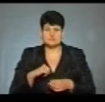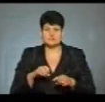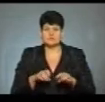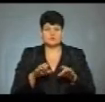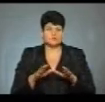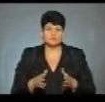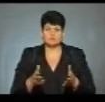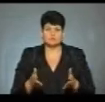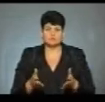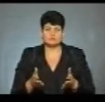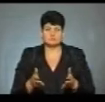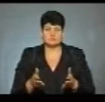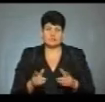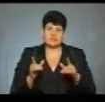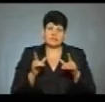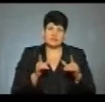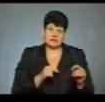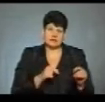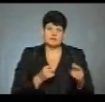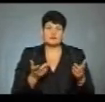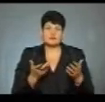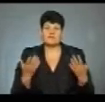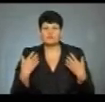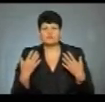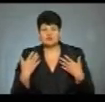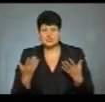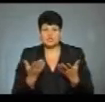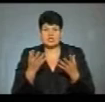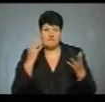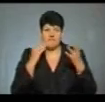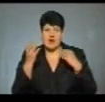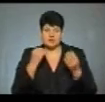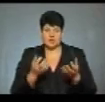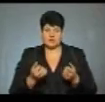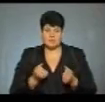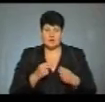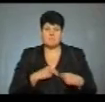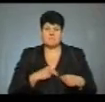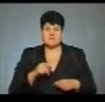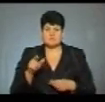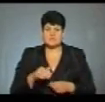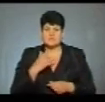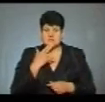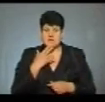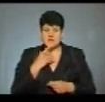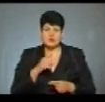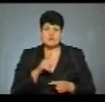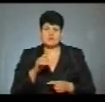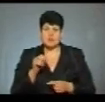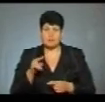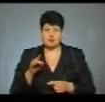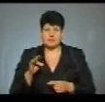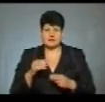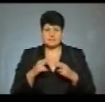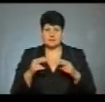вирішують їхати і де відпочити чи якісь враження отримати. Працівниця національного заповідника замки Тернопілля